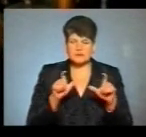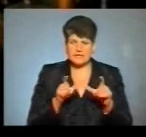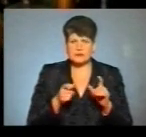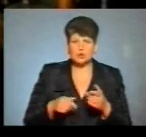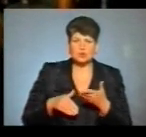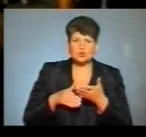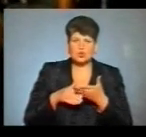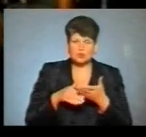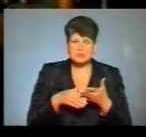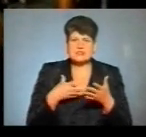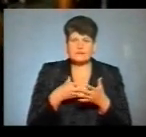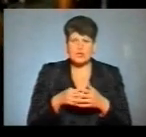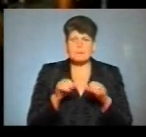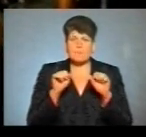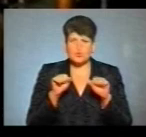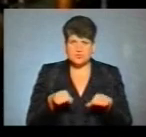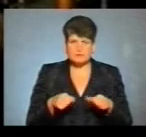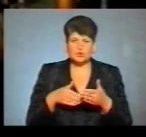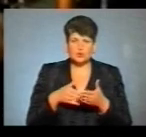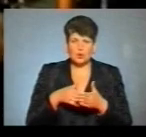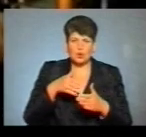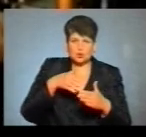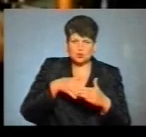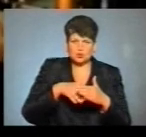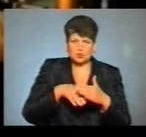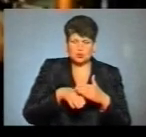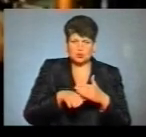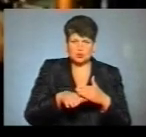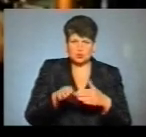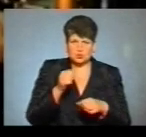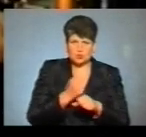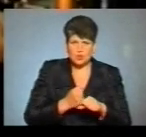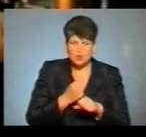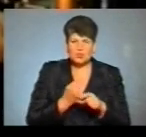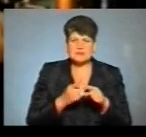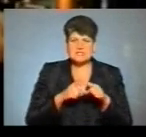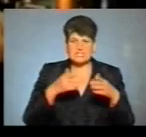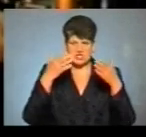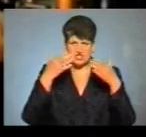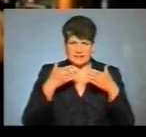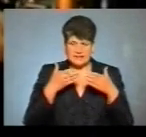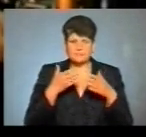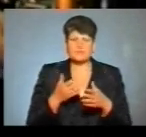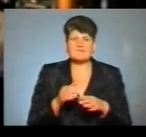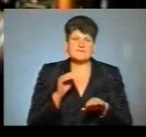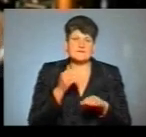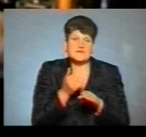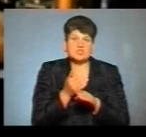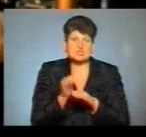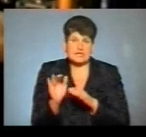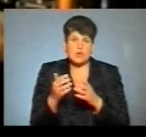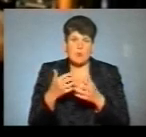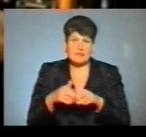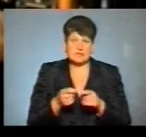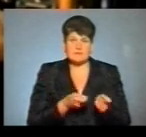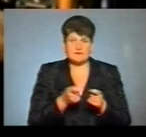долучиться своїми можливостями до друку таких щитків. От, частину